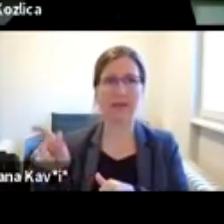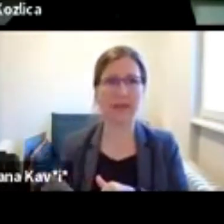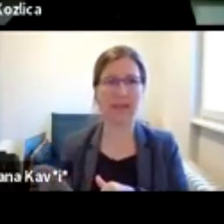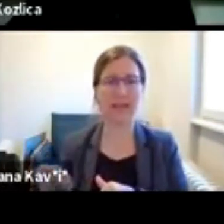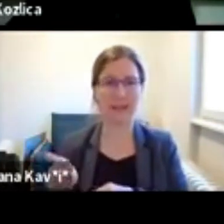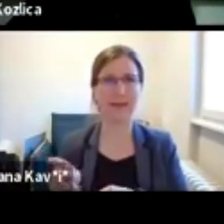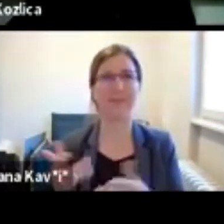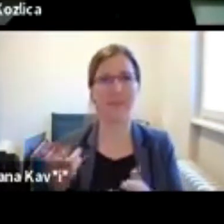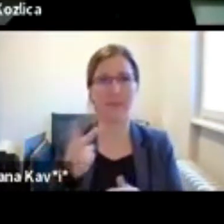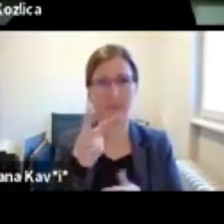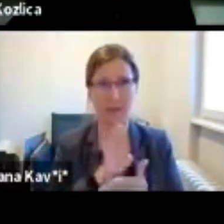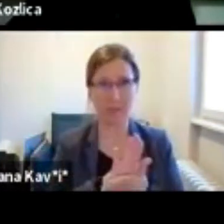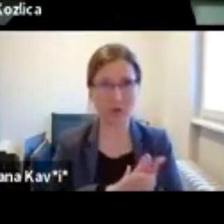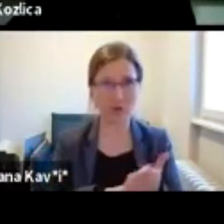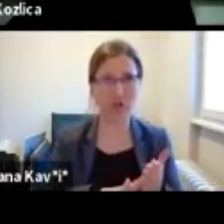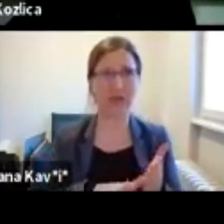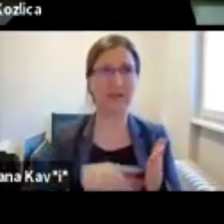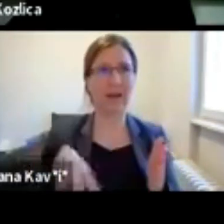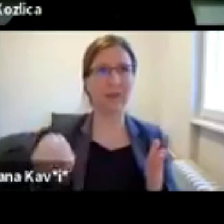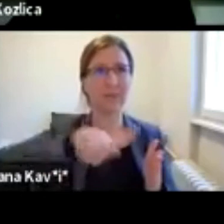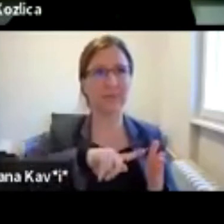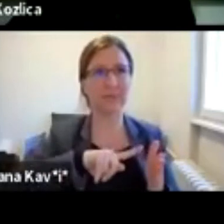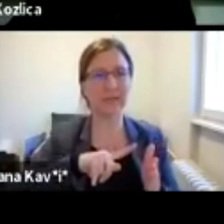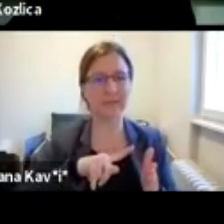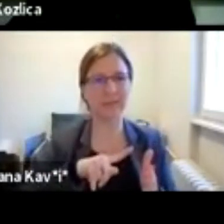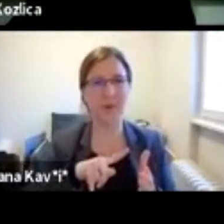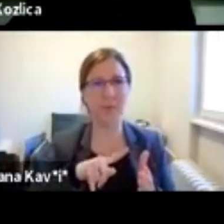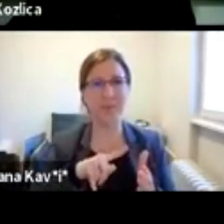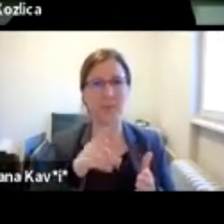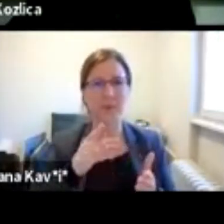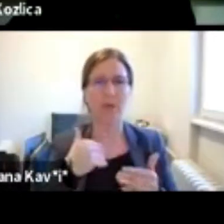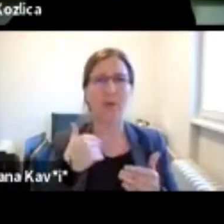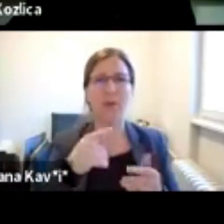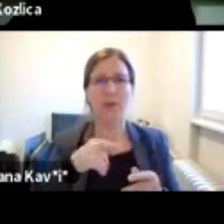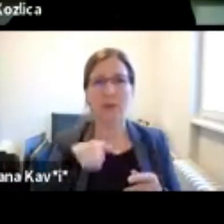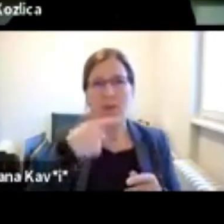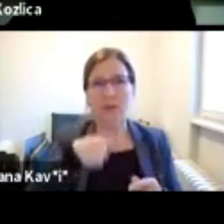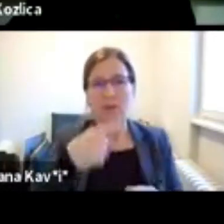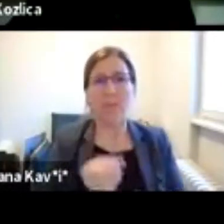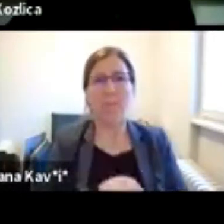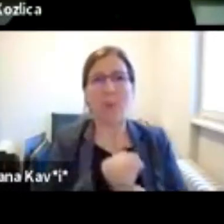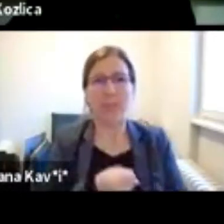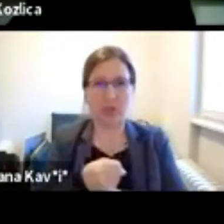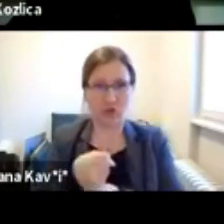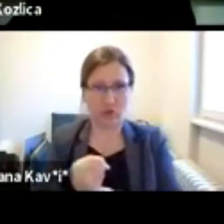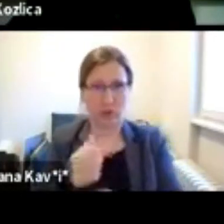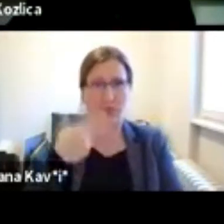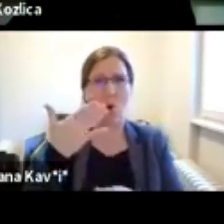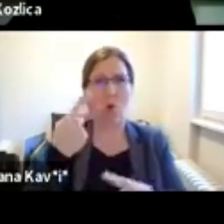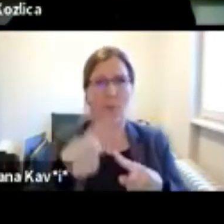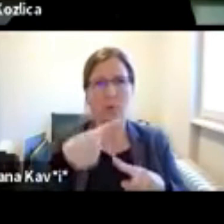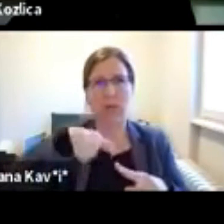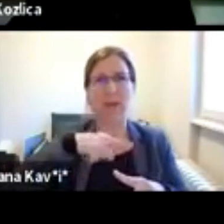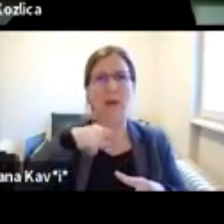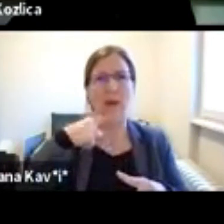Započeli smo sa onim što se zove podrška. Ponovili nekoliko puta da nam je podrška jako